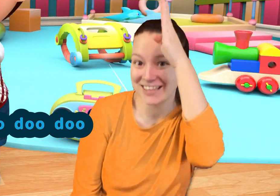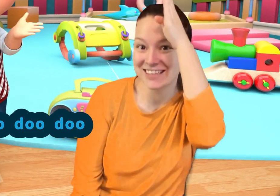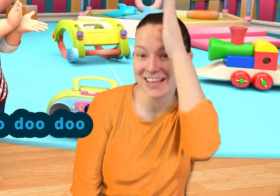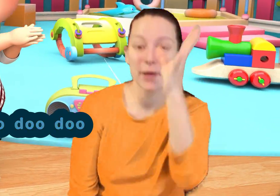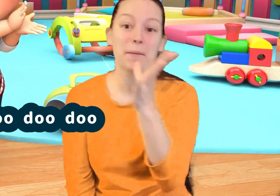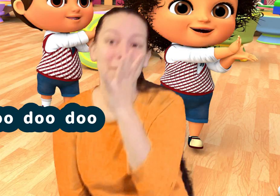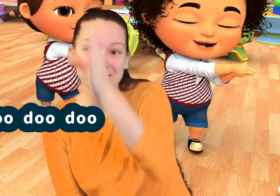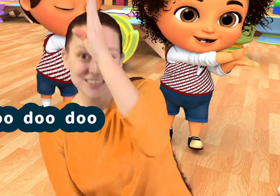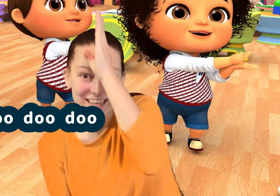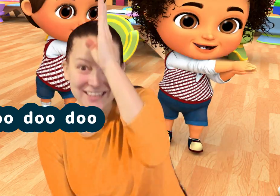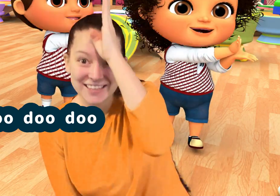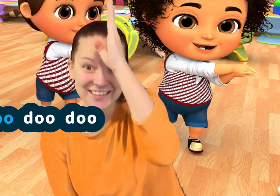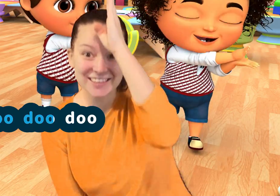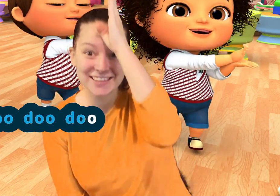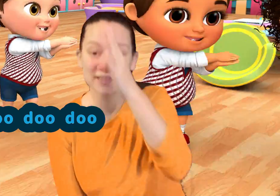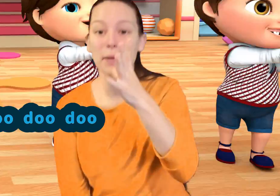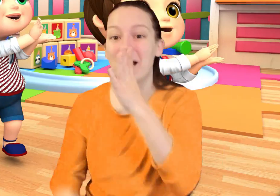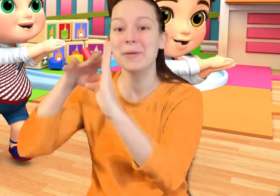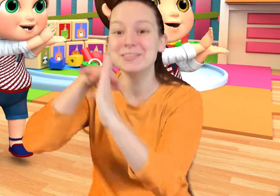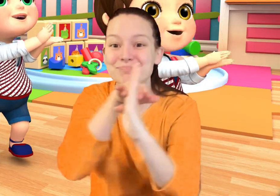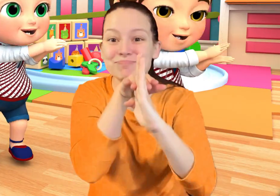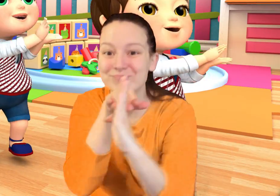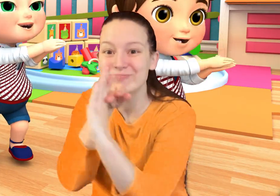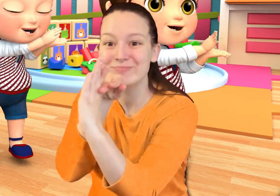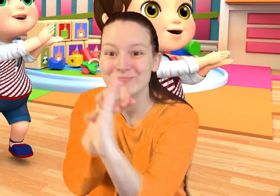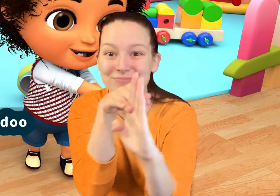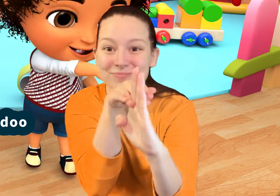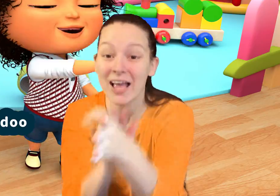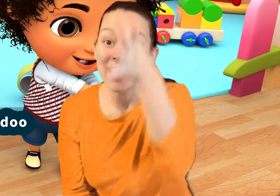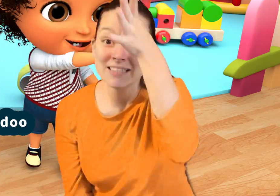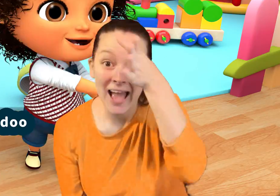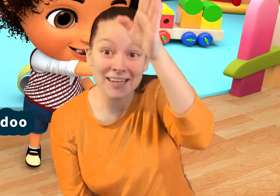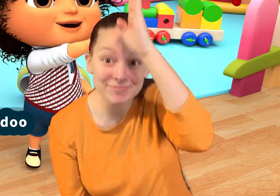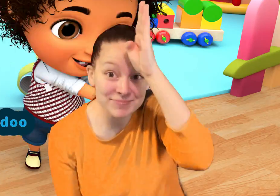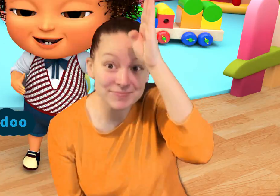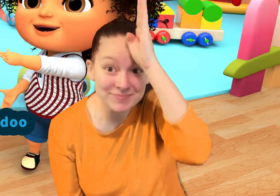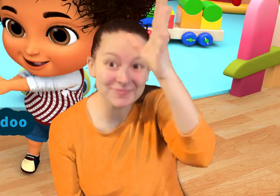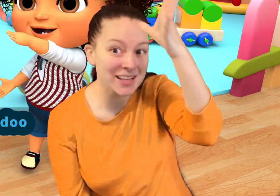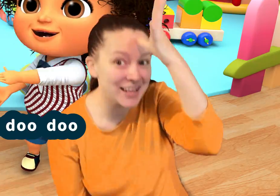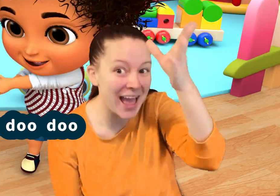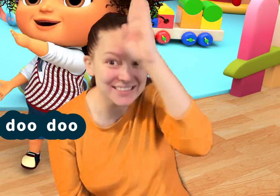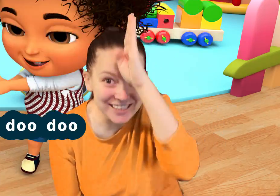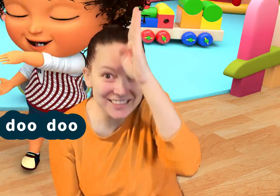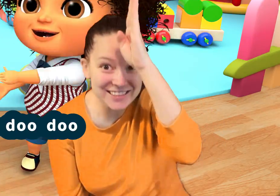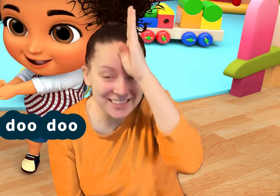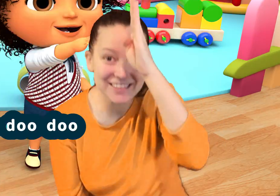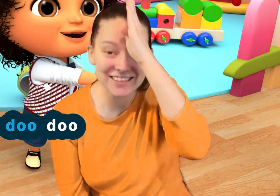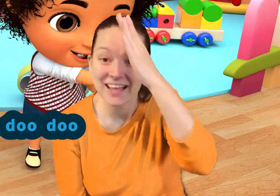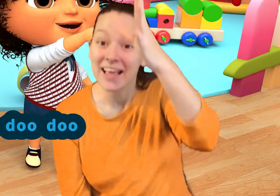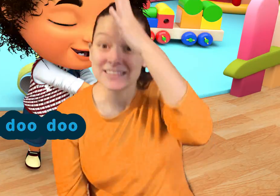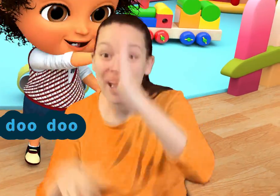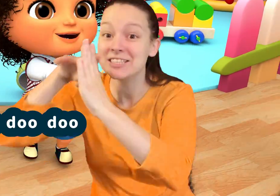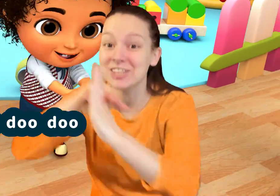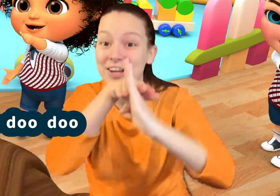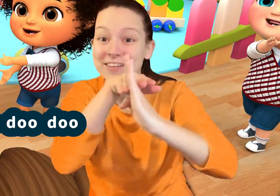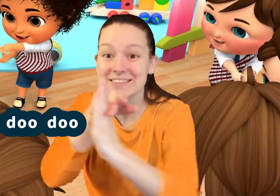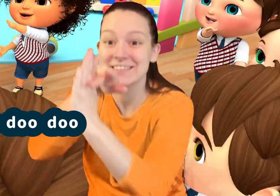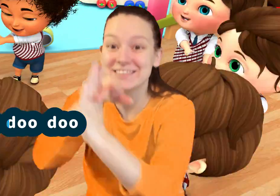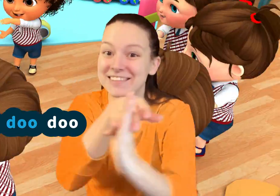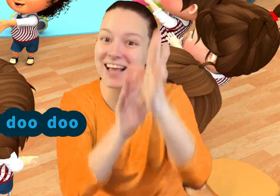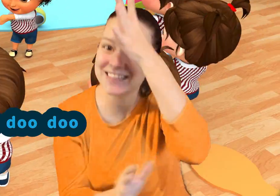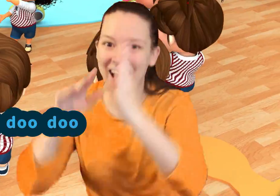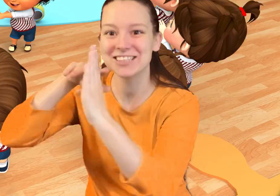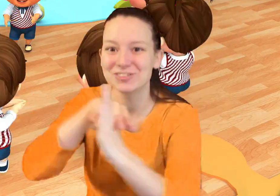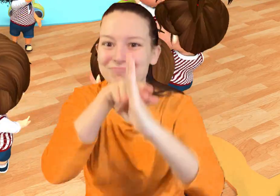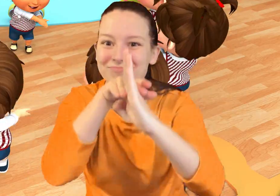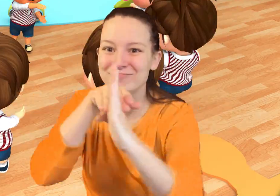shark doo doo doo doo doo doo mommy shark doo doo doo doo doo doo mommy shark daddy shark do doo doo doo doo doo daddy shark doo do doo doo doo doo doo daddy shark